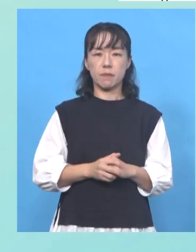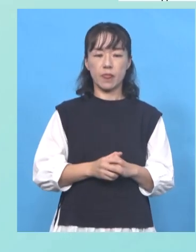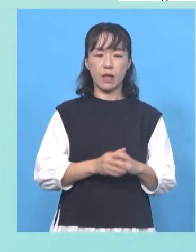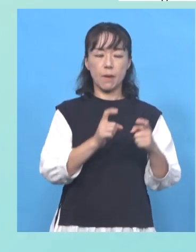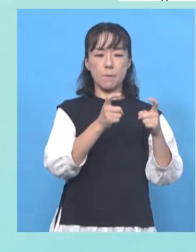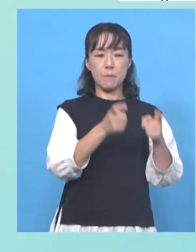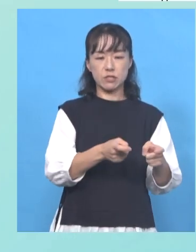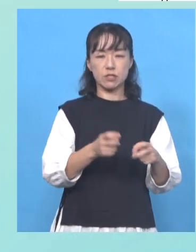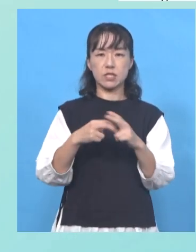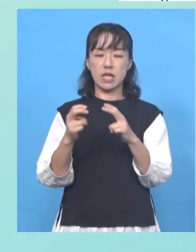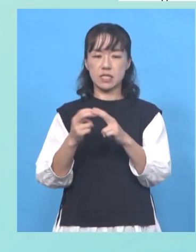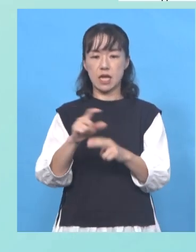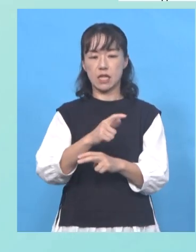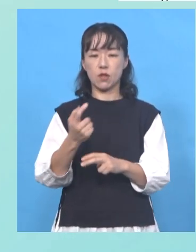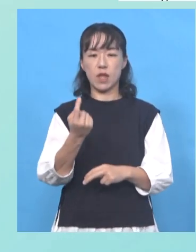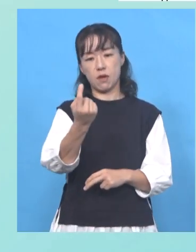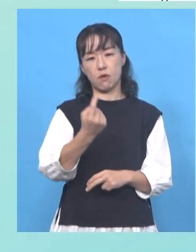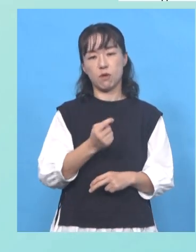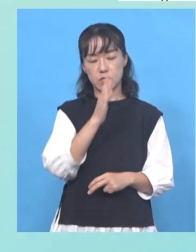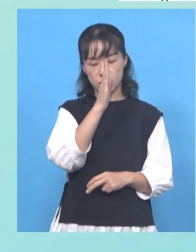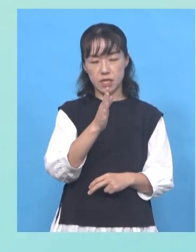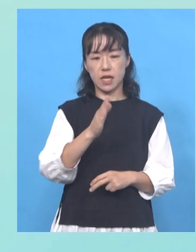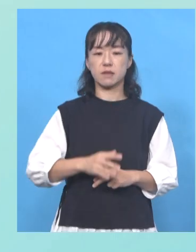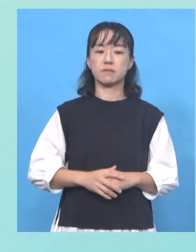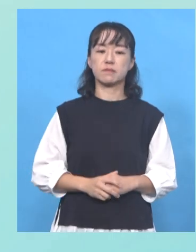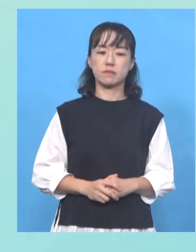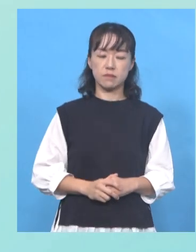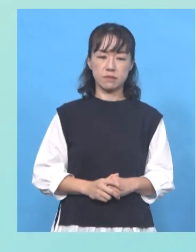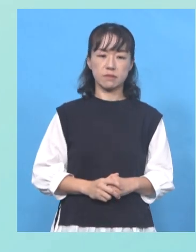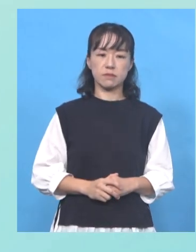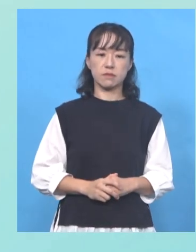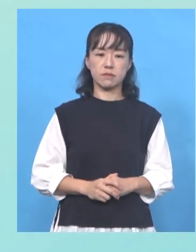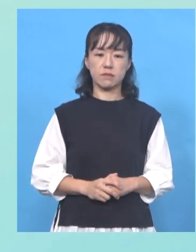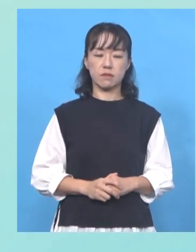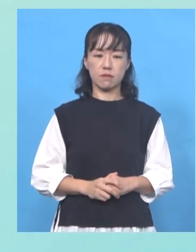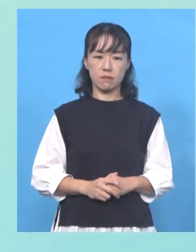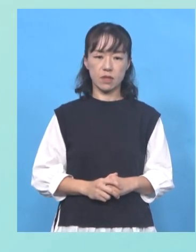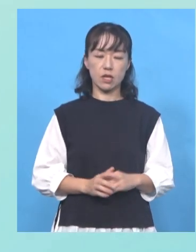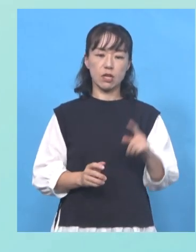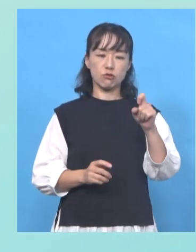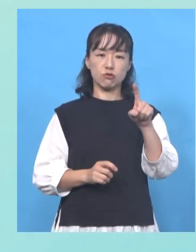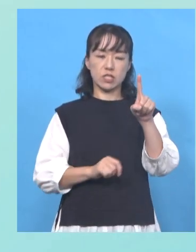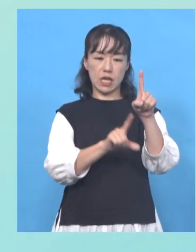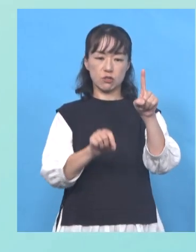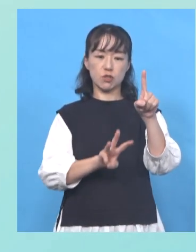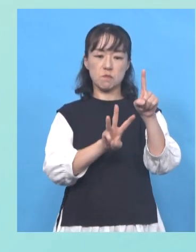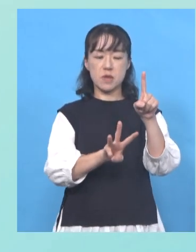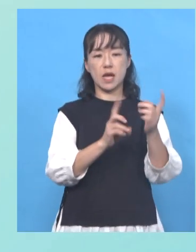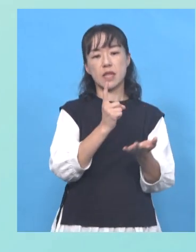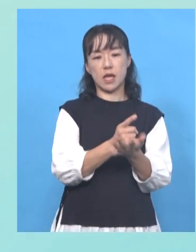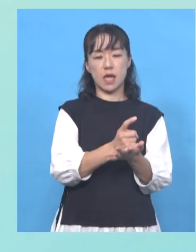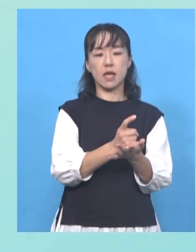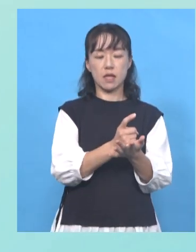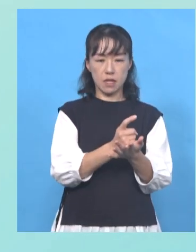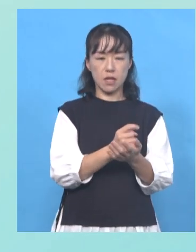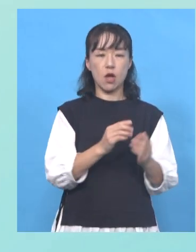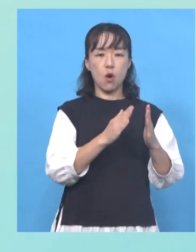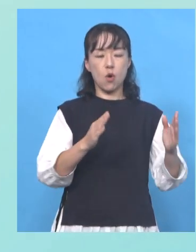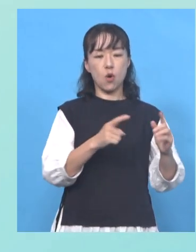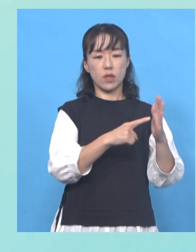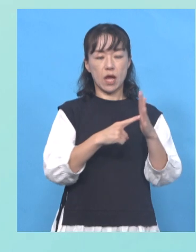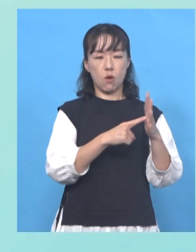道などの公共交通機関を利用してお越しください。車でお越しの場合は、11月3日に限り、東近江大